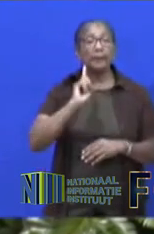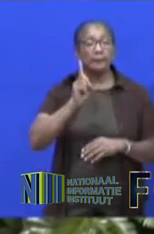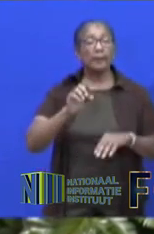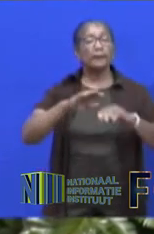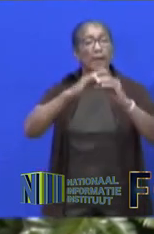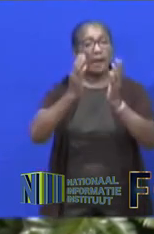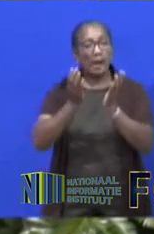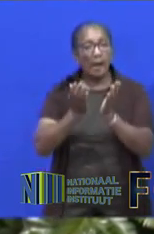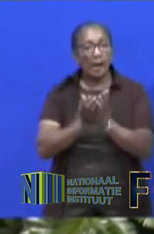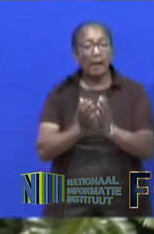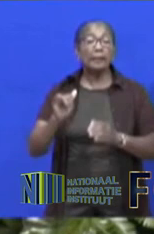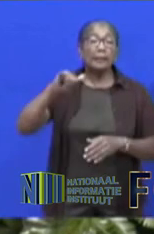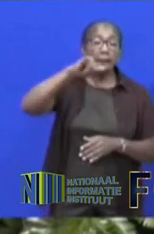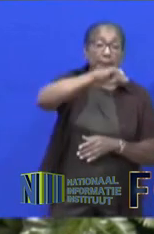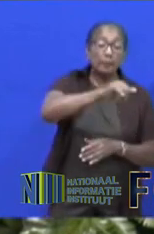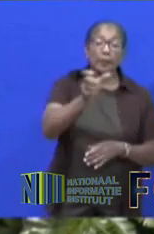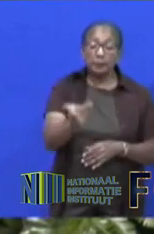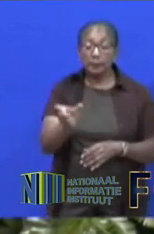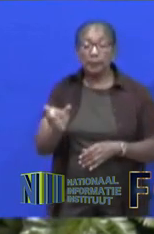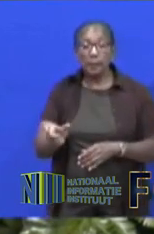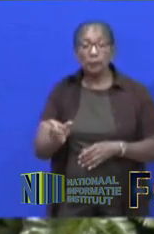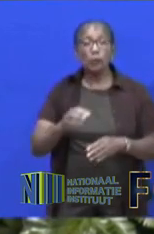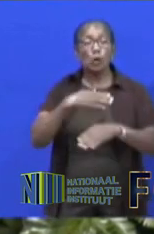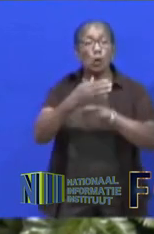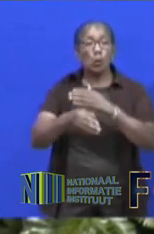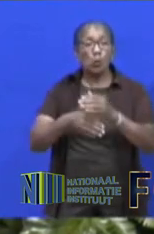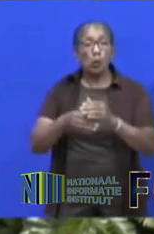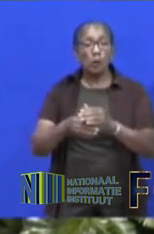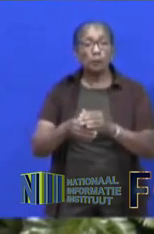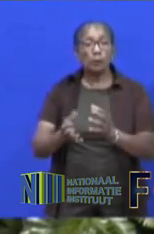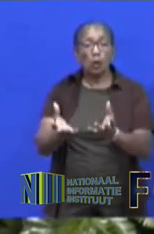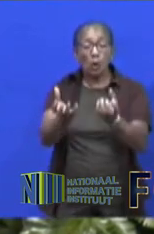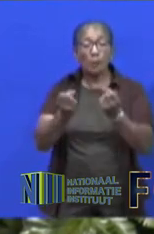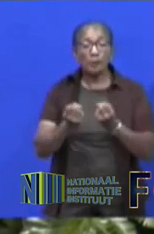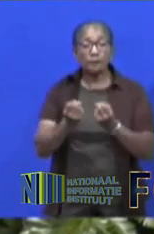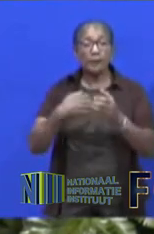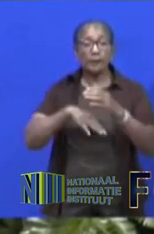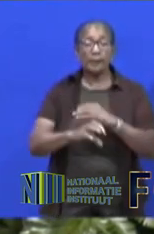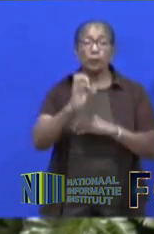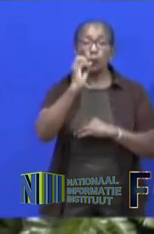alle repatrianten zullen worden ondergebracht in